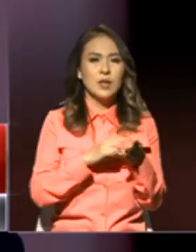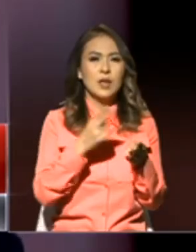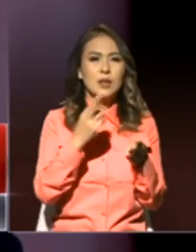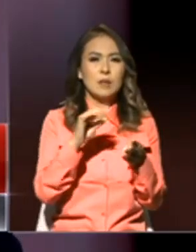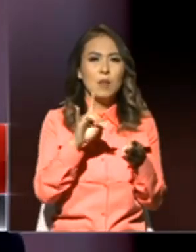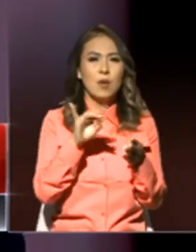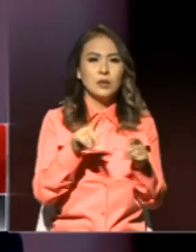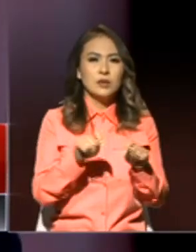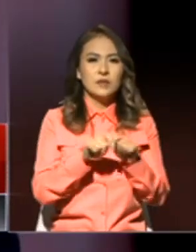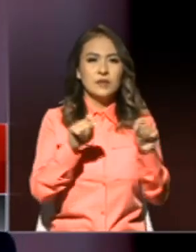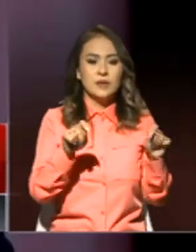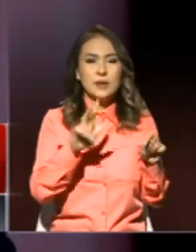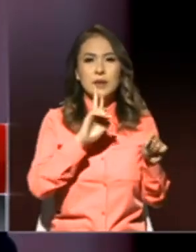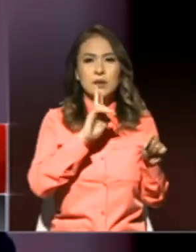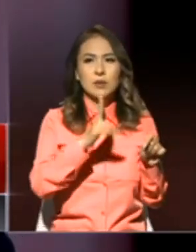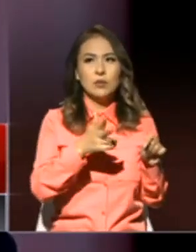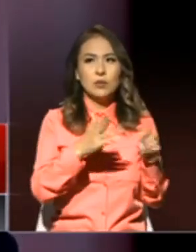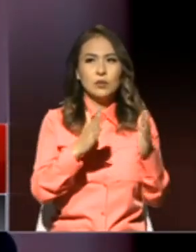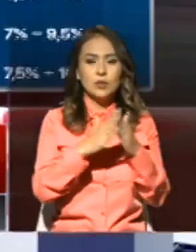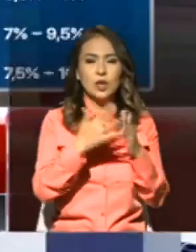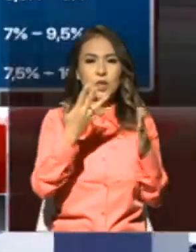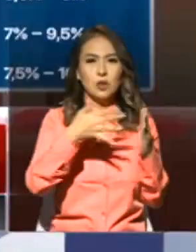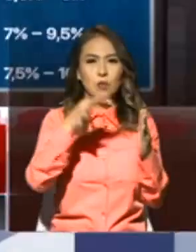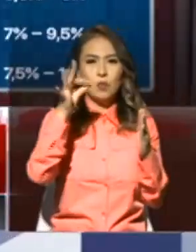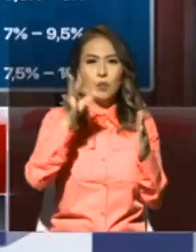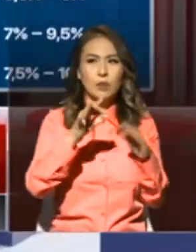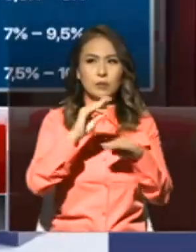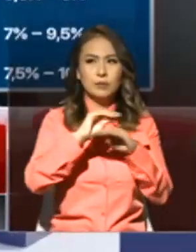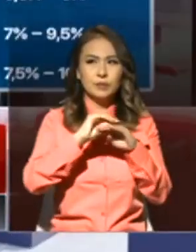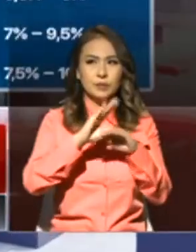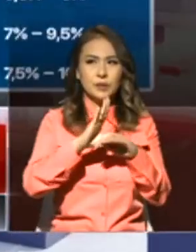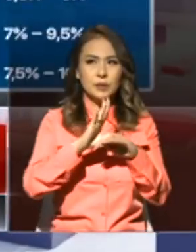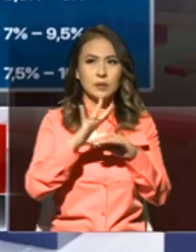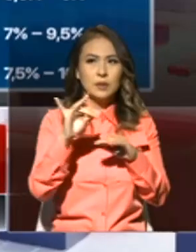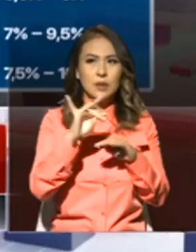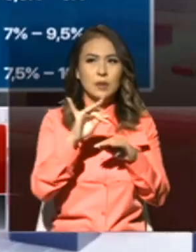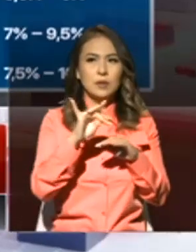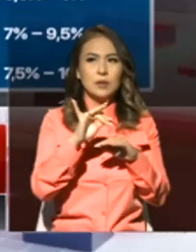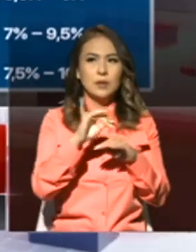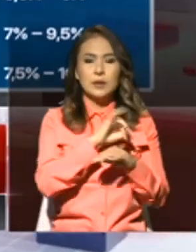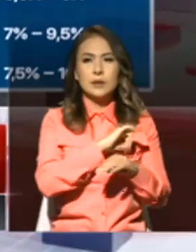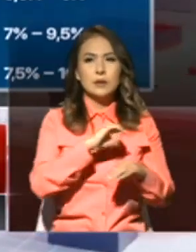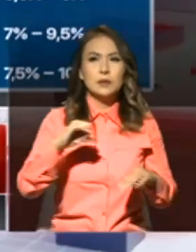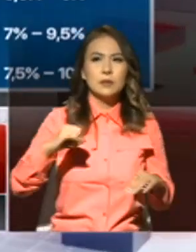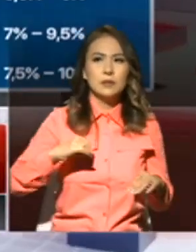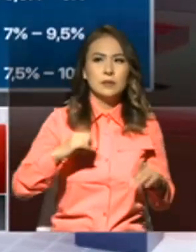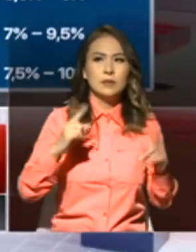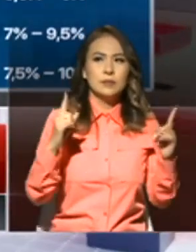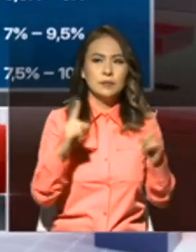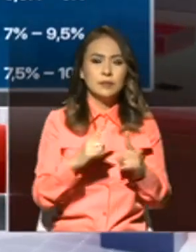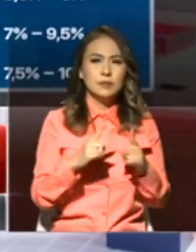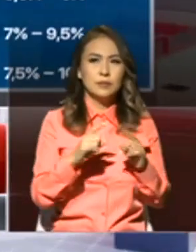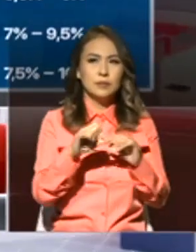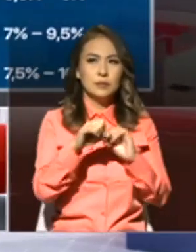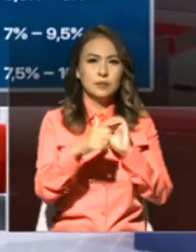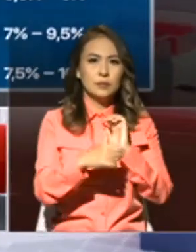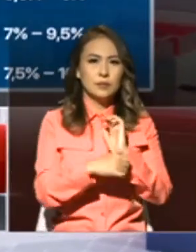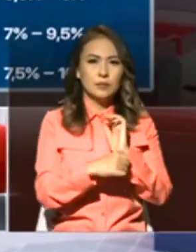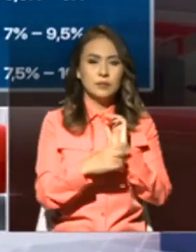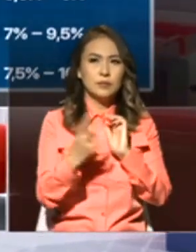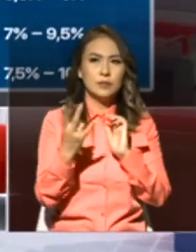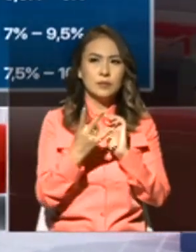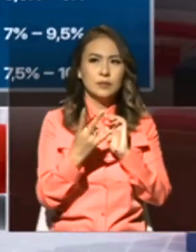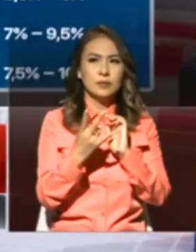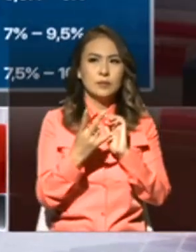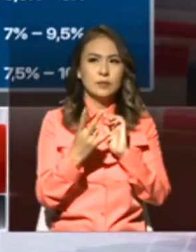керек, 3 жылдың ішінде алатын үйдің 50% жинақтауға тырысу керек, және де бағалау көрсеткіші ең төменгі мөлшері 16%-ға жету керек.